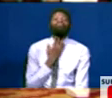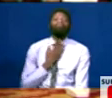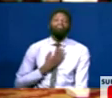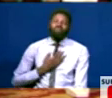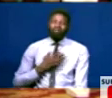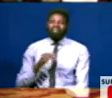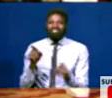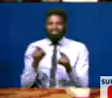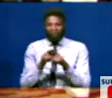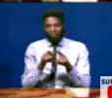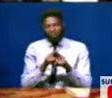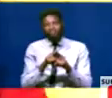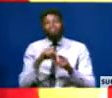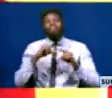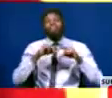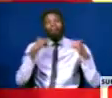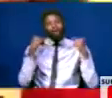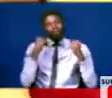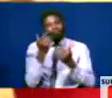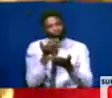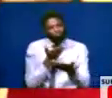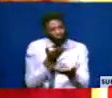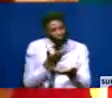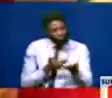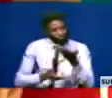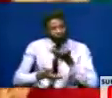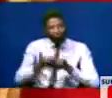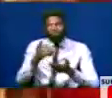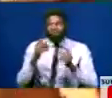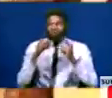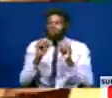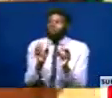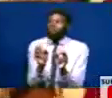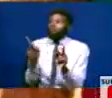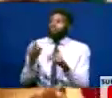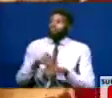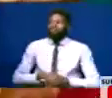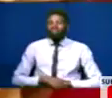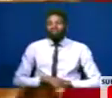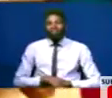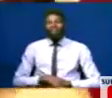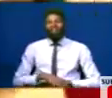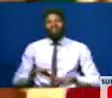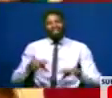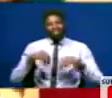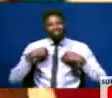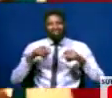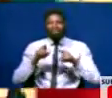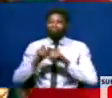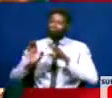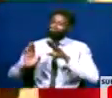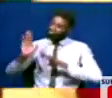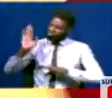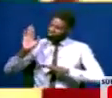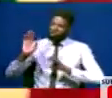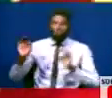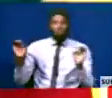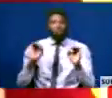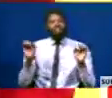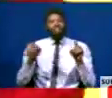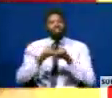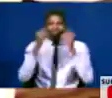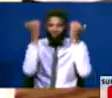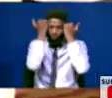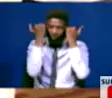anamuongelesha mchungaji wake anamwambia ni sawa. They chose not to take oath even in a court of law, refrain from enrolling in the